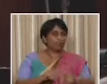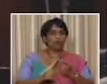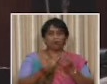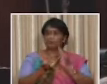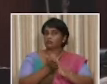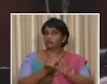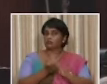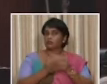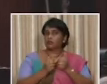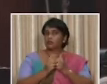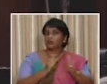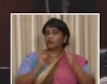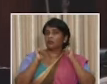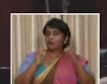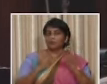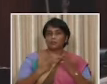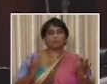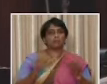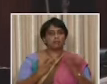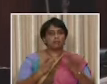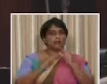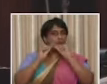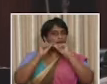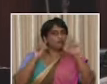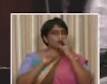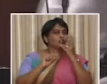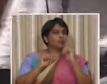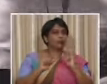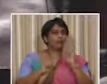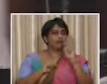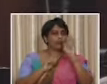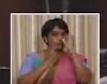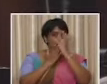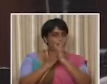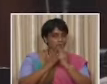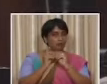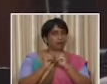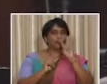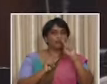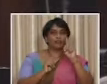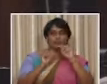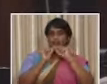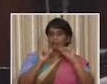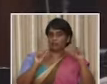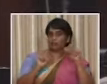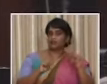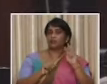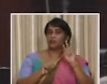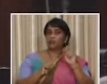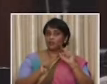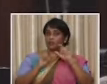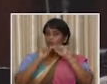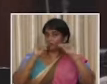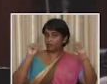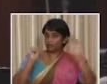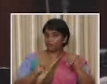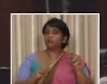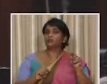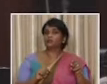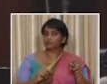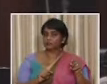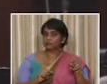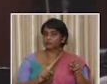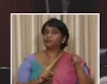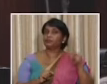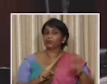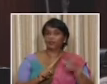අස්වැසුම් වැඩසටහන සාර්ථක වෙන්නේ නැහැ. මොකද්ද මේ වගන් දෙක 20 වෙනි වගන්තිය සහ 21 වෙනි වගන්තිය. දැන් 20 වෙනි වගන්තියේ තියෙන්නේ